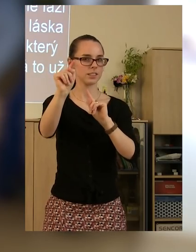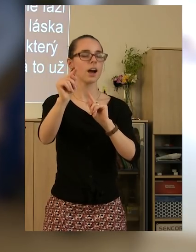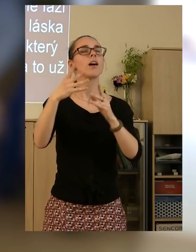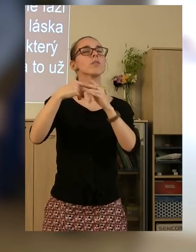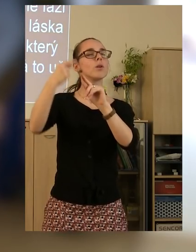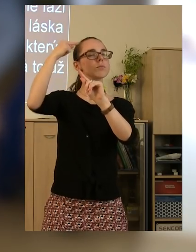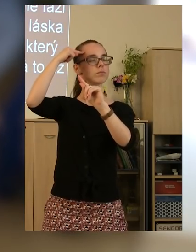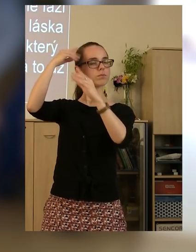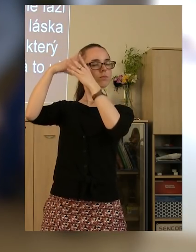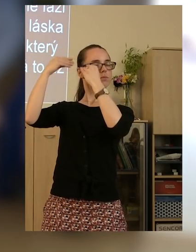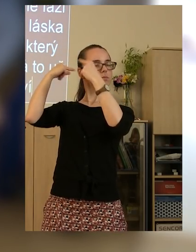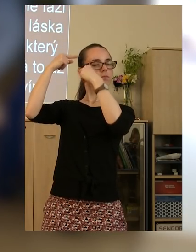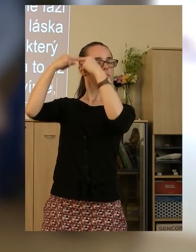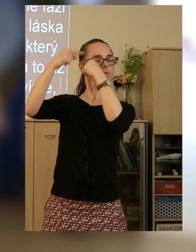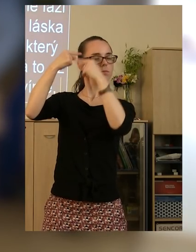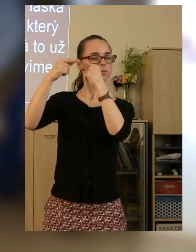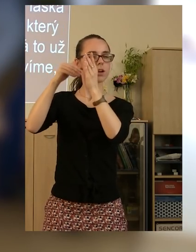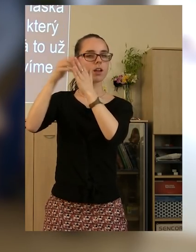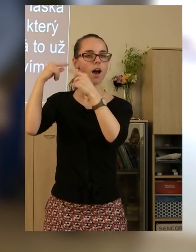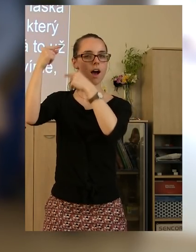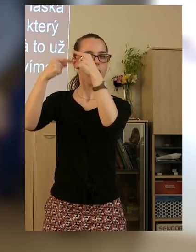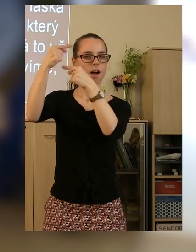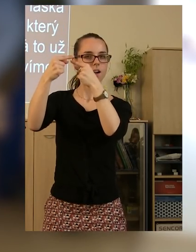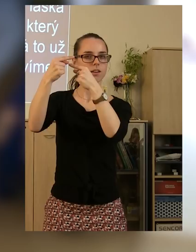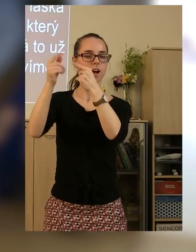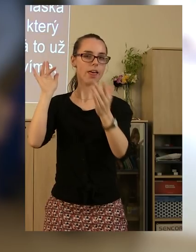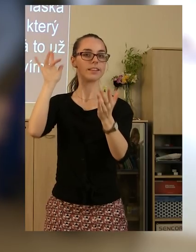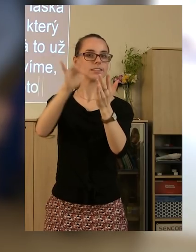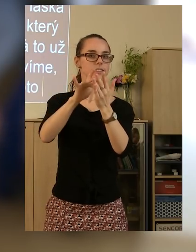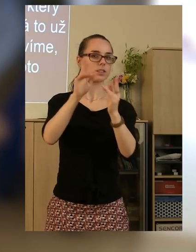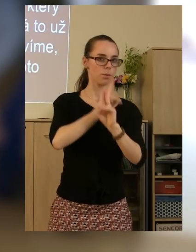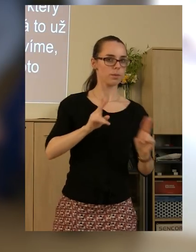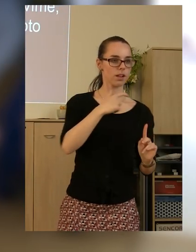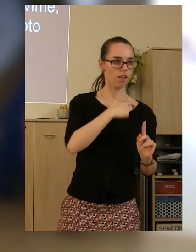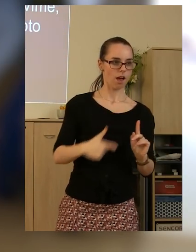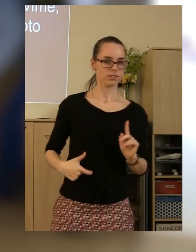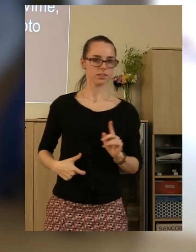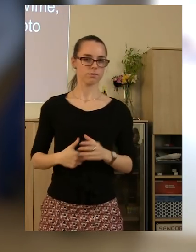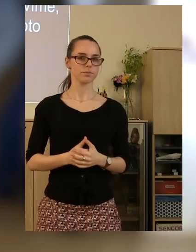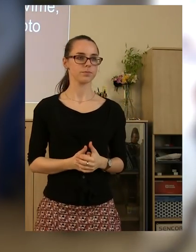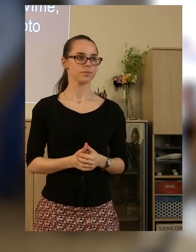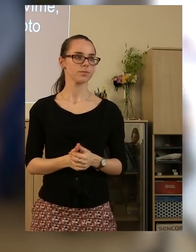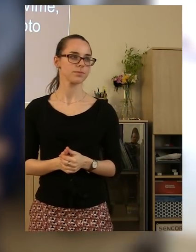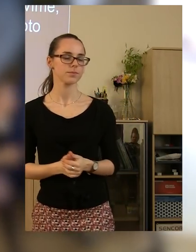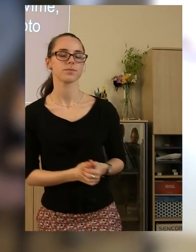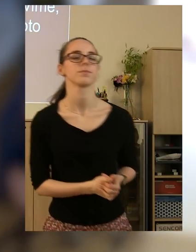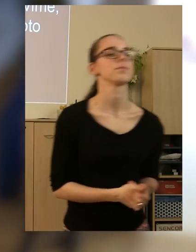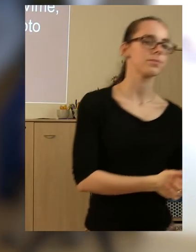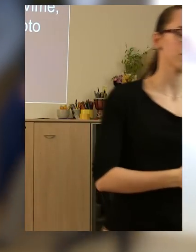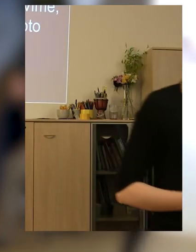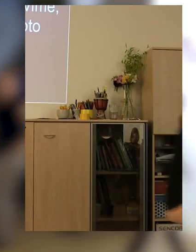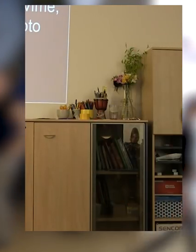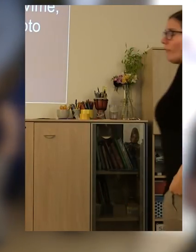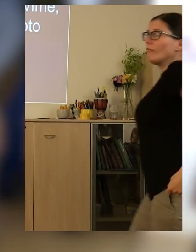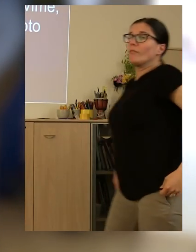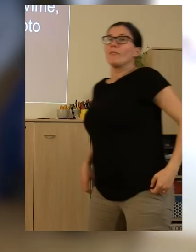hlubší struktura vlastně tohoto světa. No a ještě, když jste teda mluvil o těch lucidních snech a o snech, kde